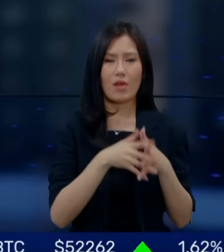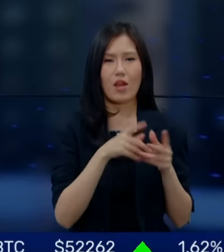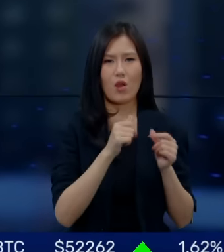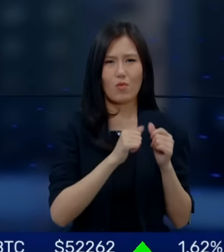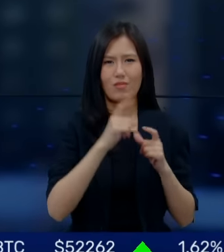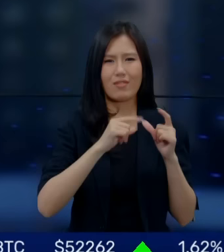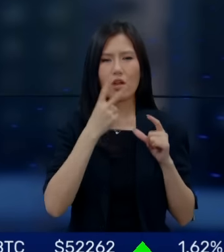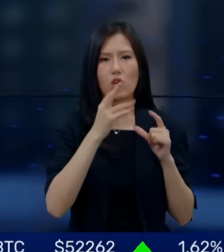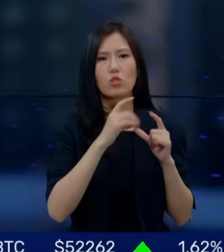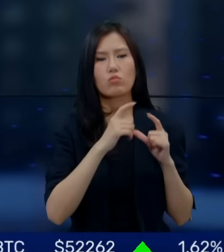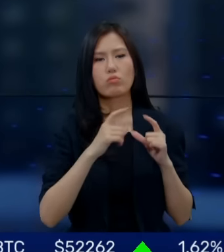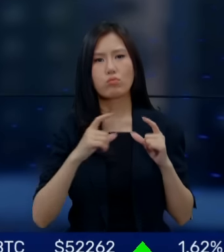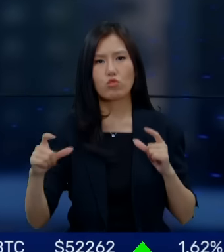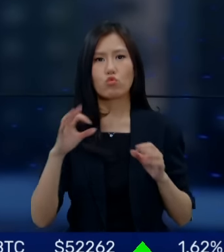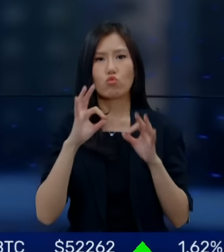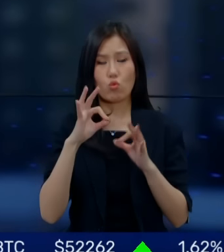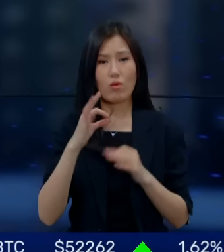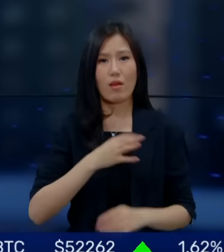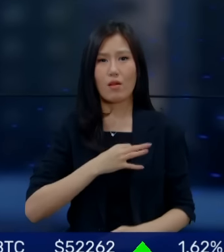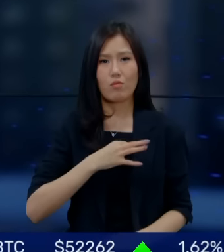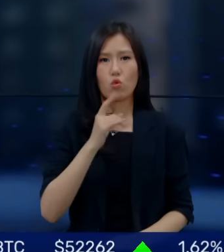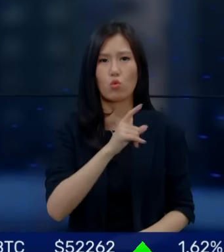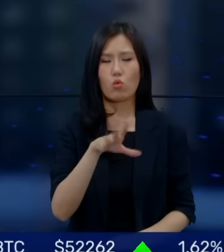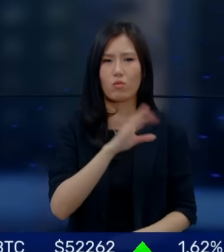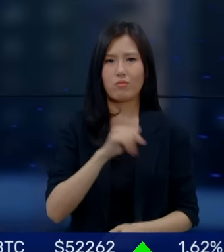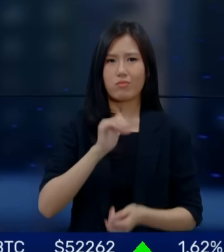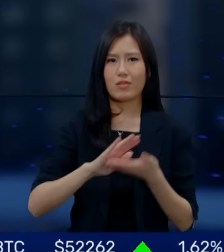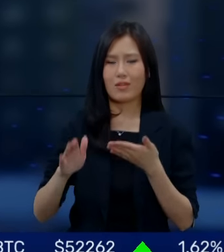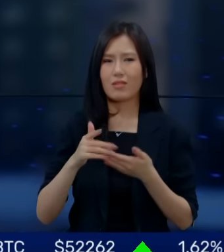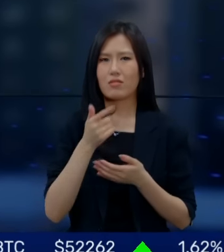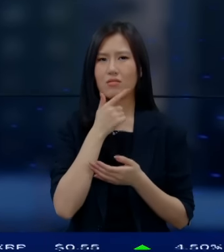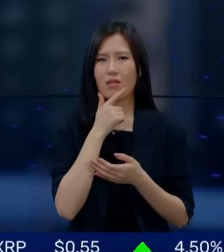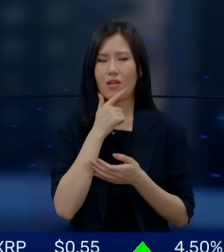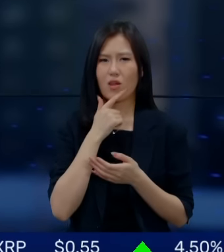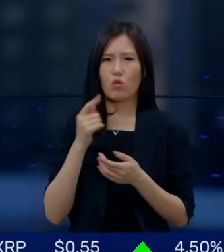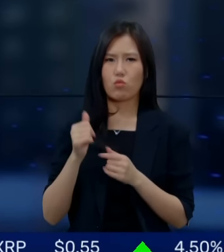болж үнийн өсөлтийн хувь нь буурч байгаа ч иргэдийн худалдан авах чадвар буурсаар байна.